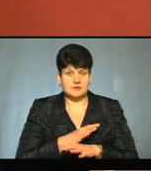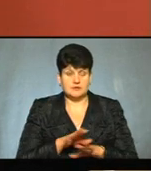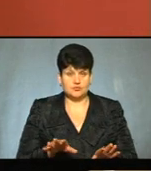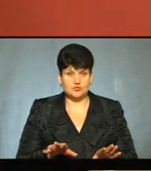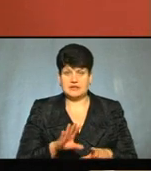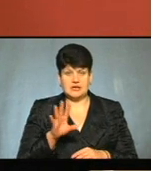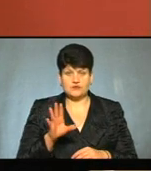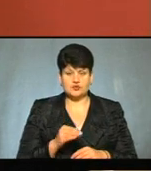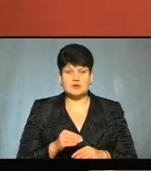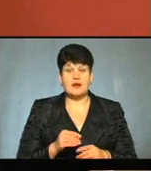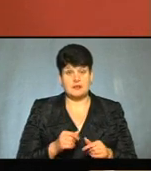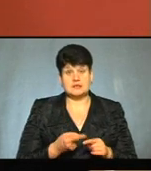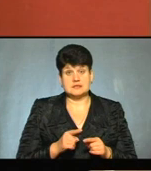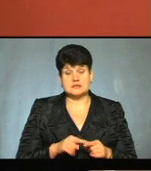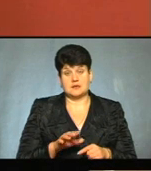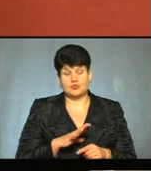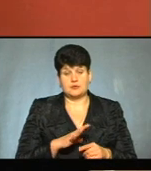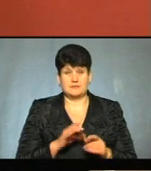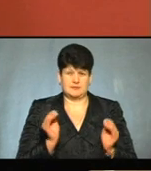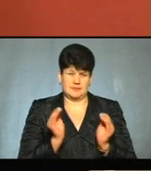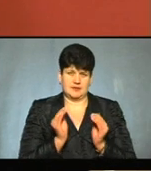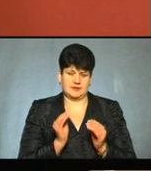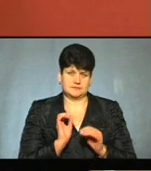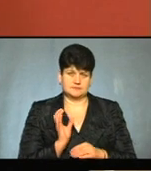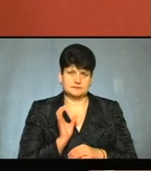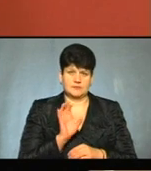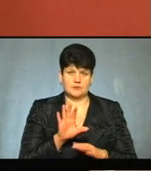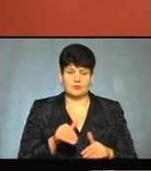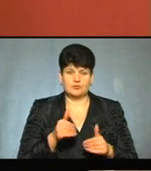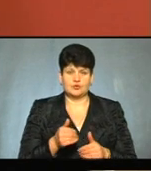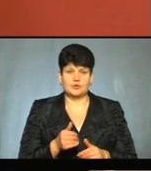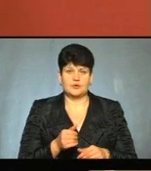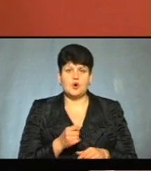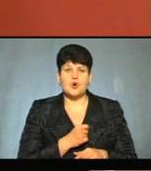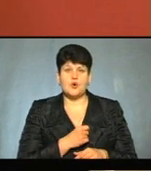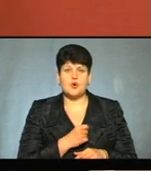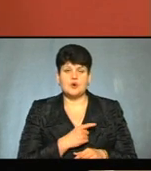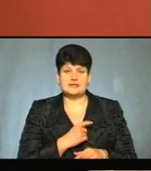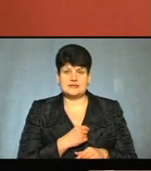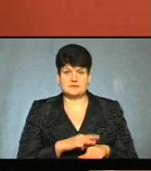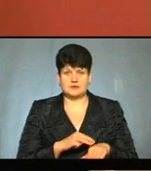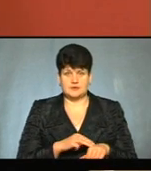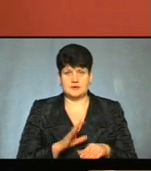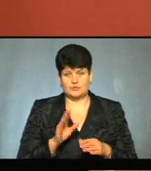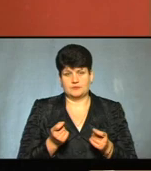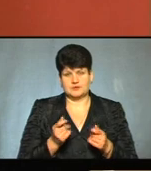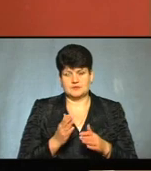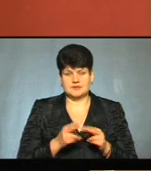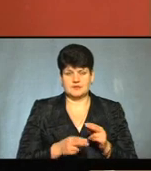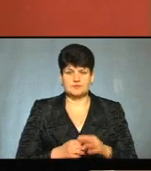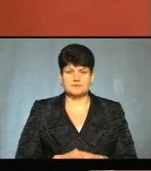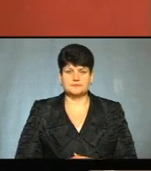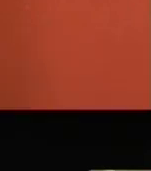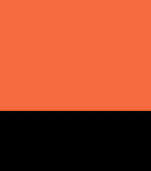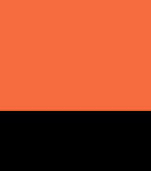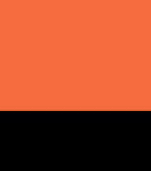але в деяких класах таке було. Я пропоную ще невеличкий коментар зараз послухати одеських правоохоронців, і ми вже будемо потрохи